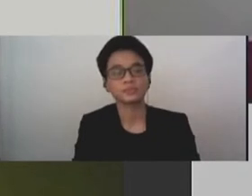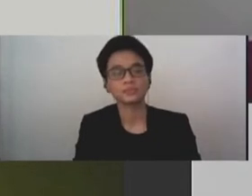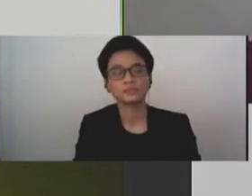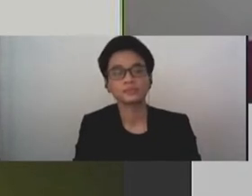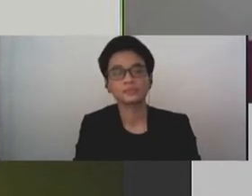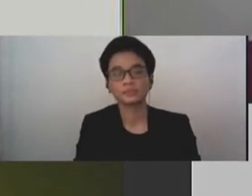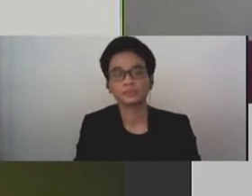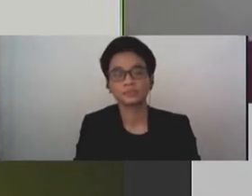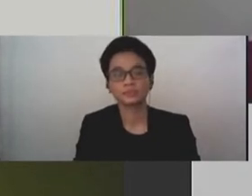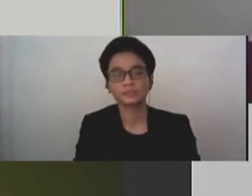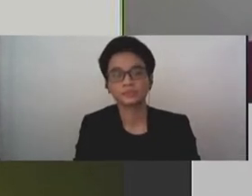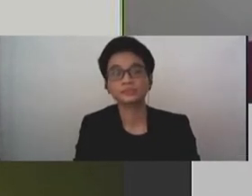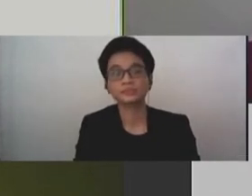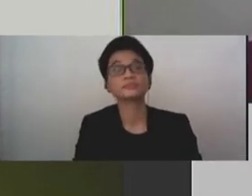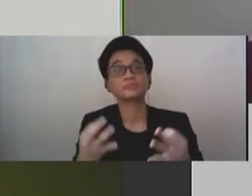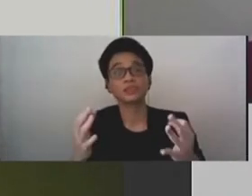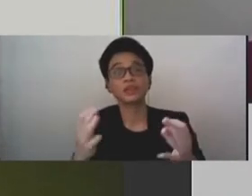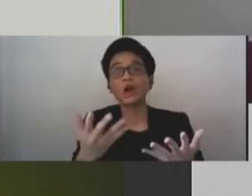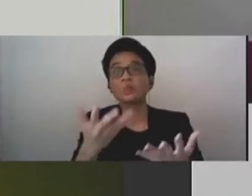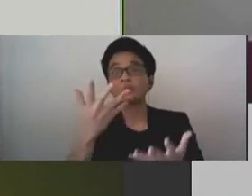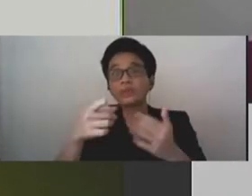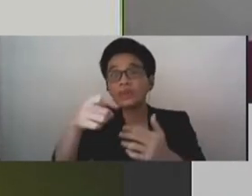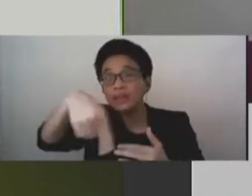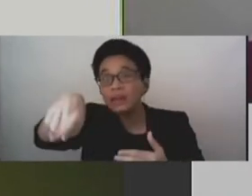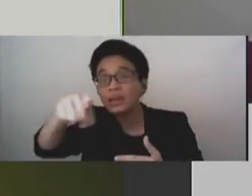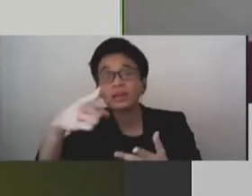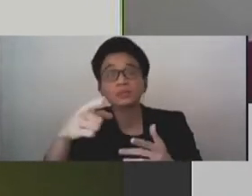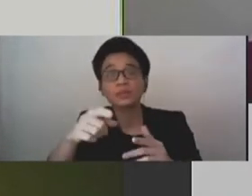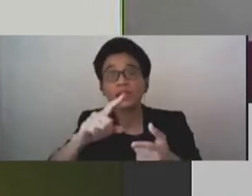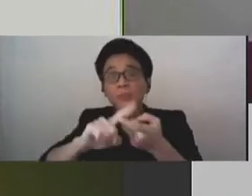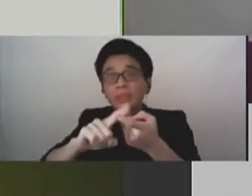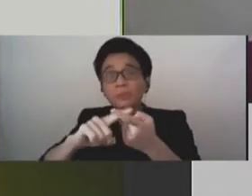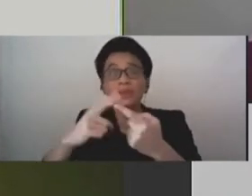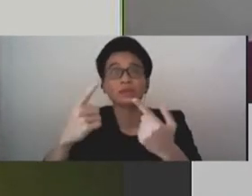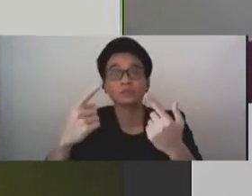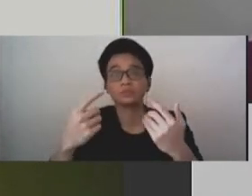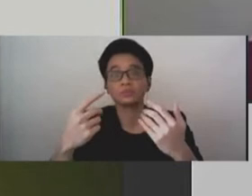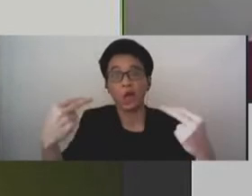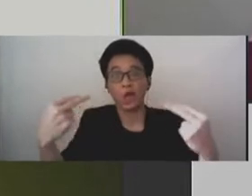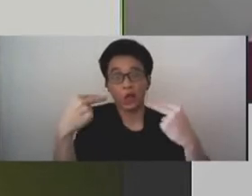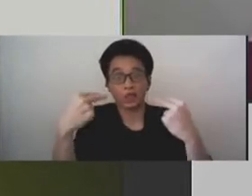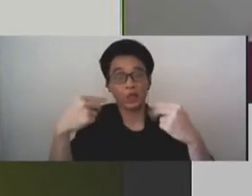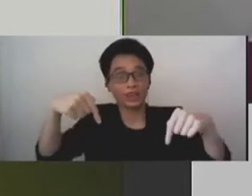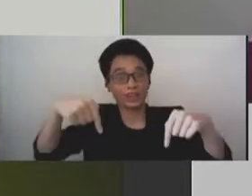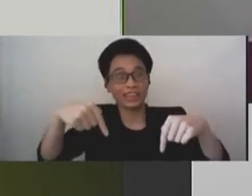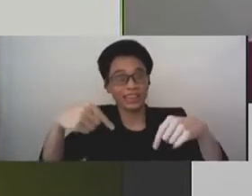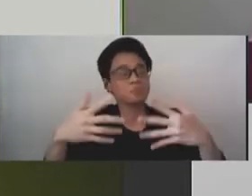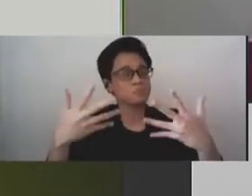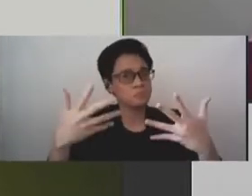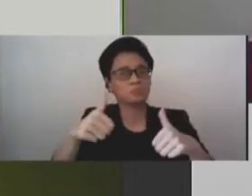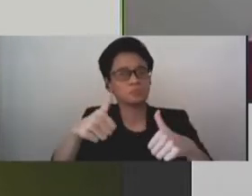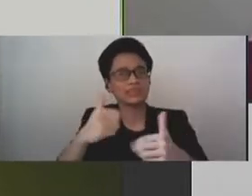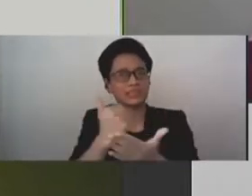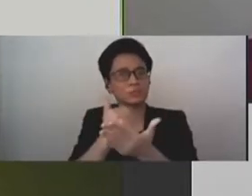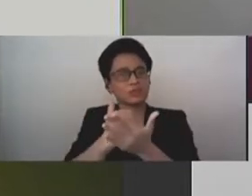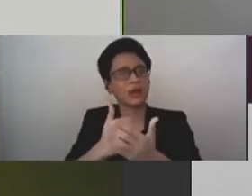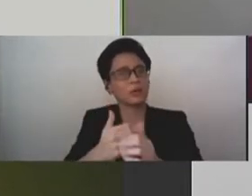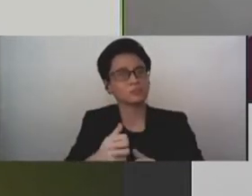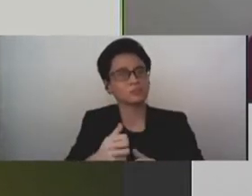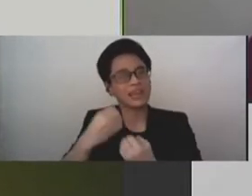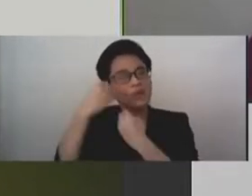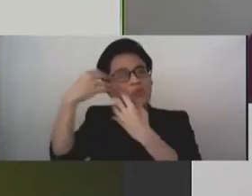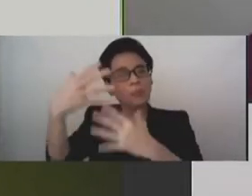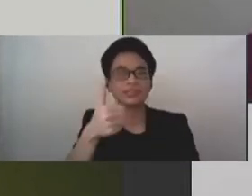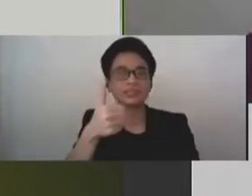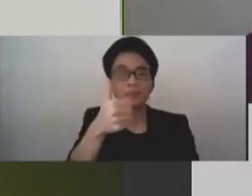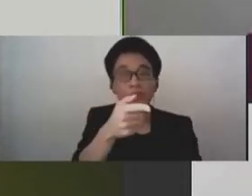di luar sana yang mungkin belum bisa join pada kesempatan kali ini dan mungkin akan nonton, ini menjadi salah satu kabar baik buat ibu-ibu yang memiliki